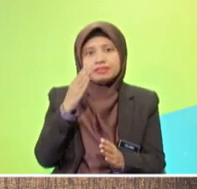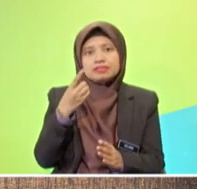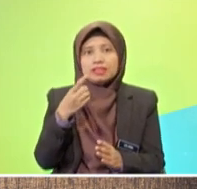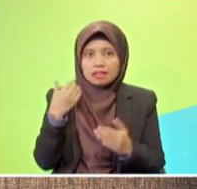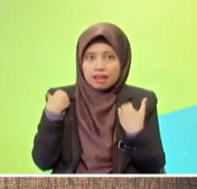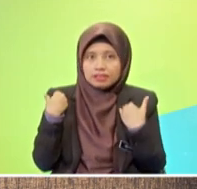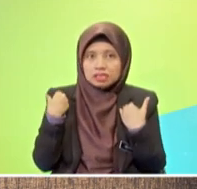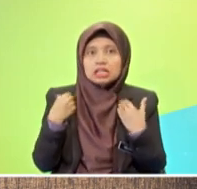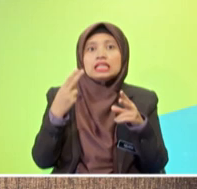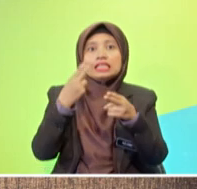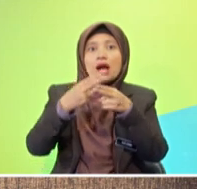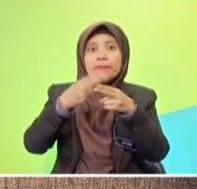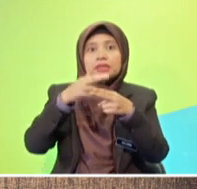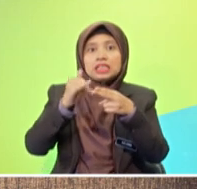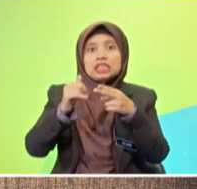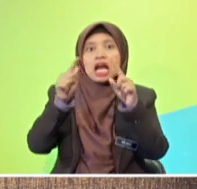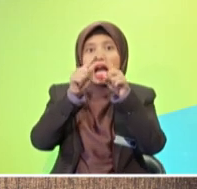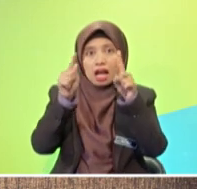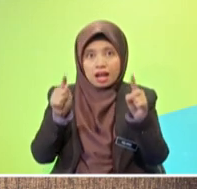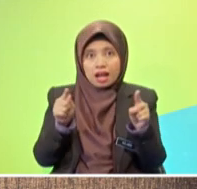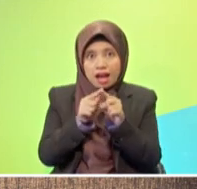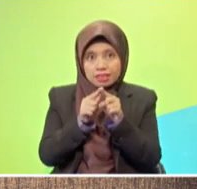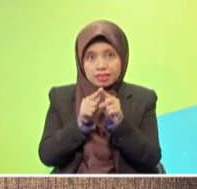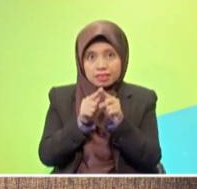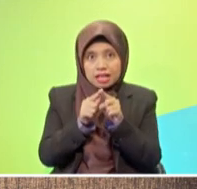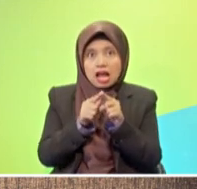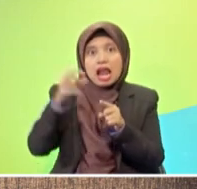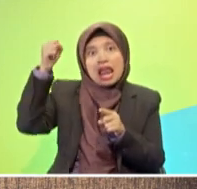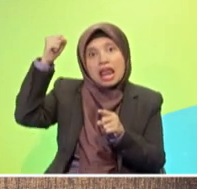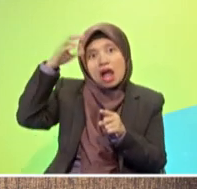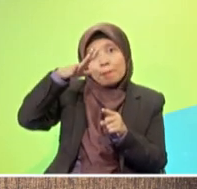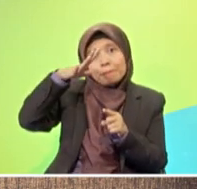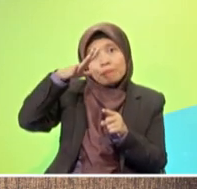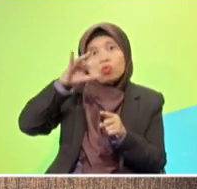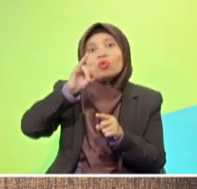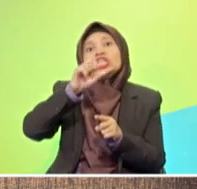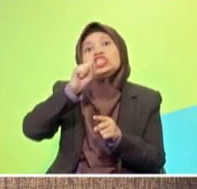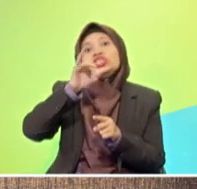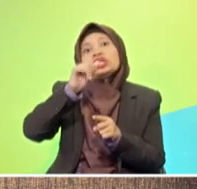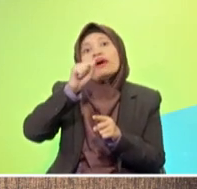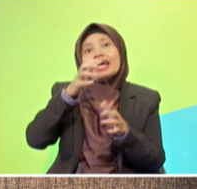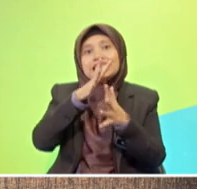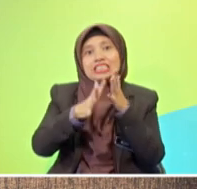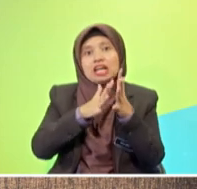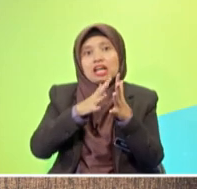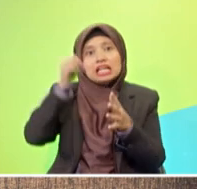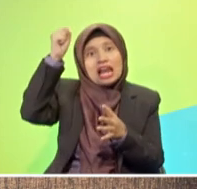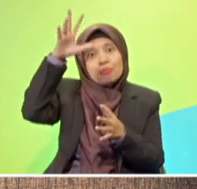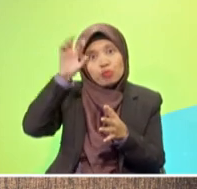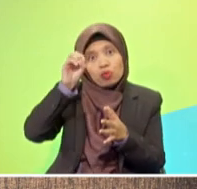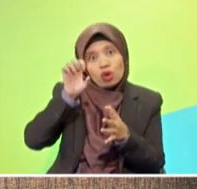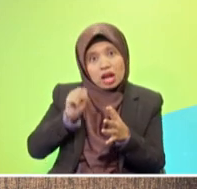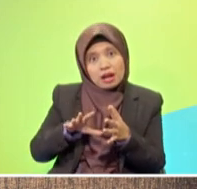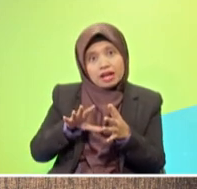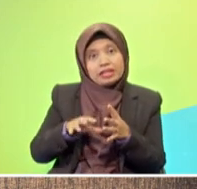ini dinamakan kepada lampu isyarat namun isyarat sebab itu warna di sinonim dengan lampu